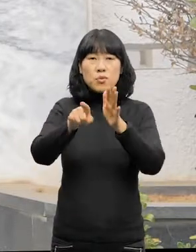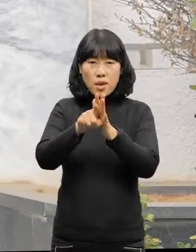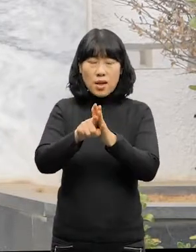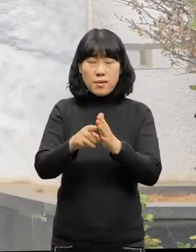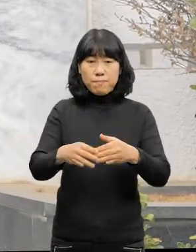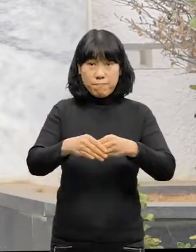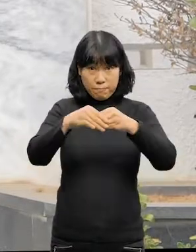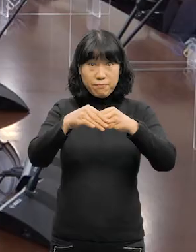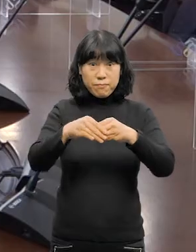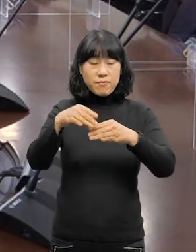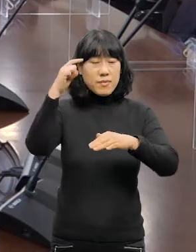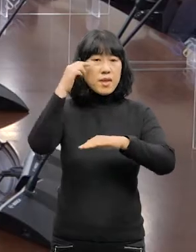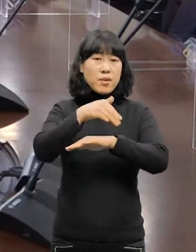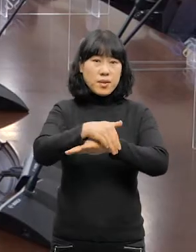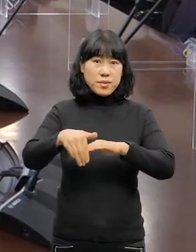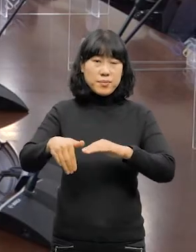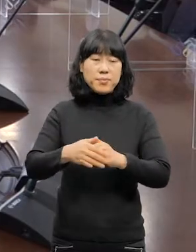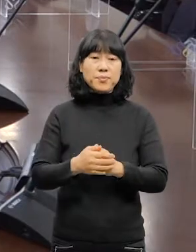했습니다.